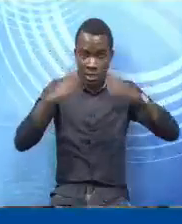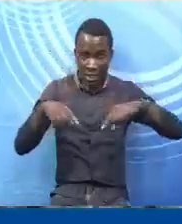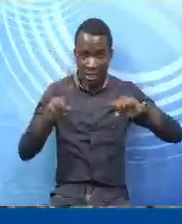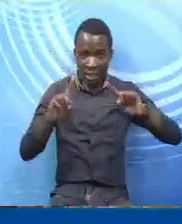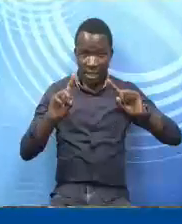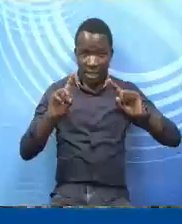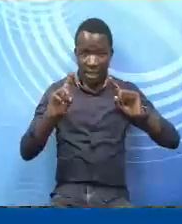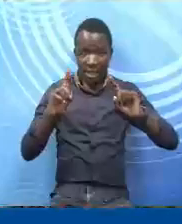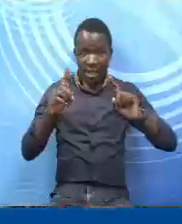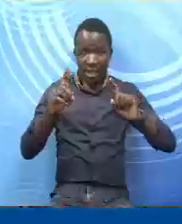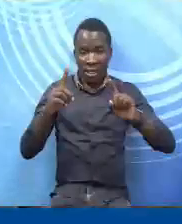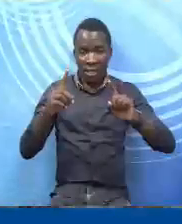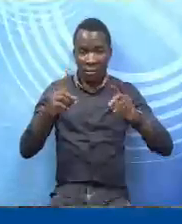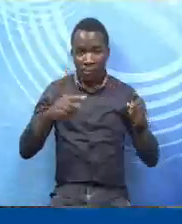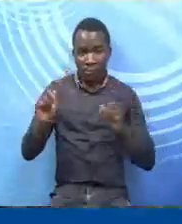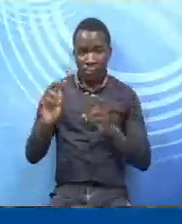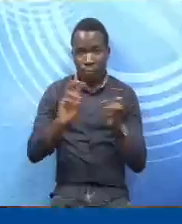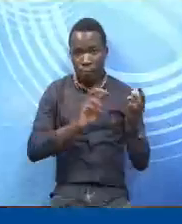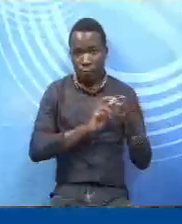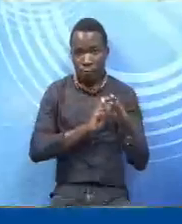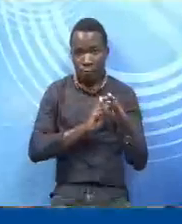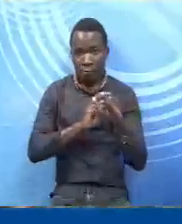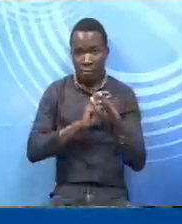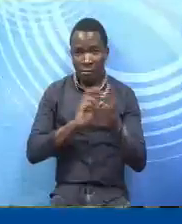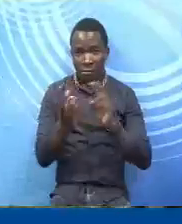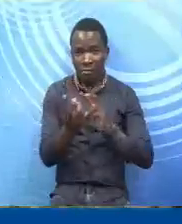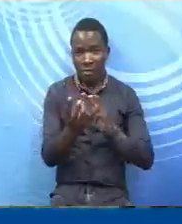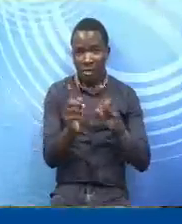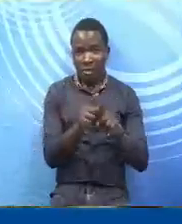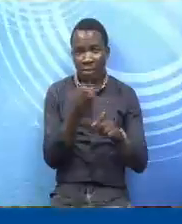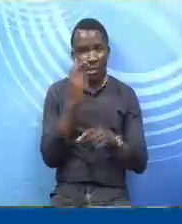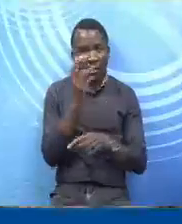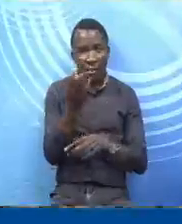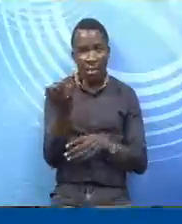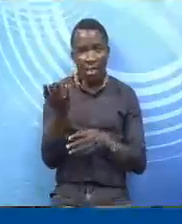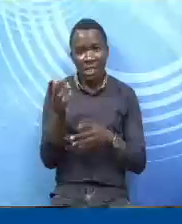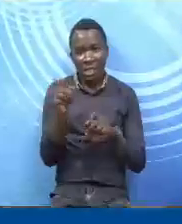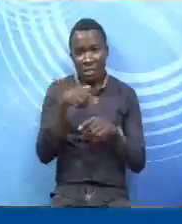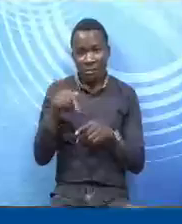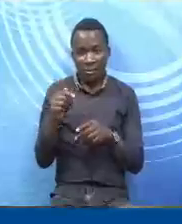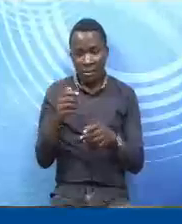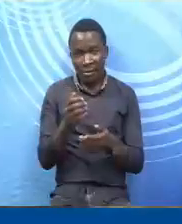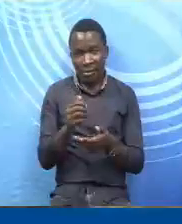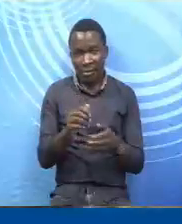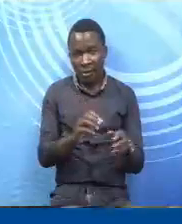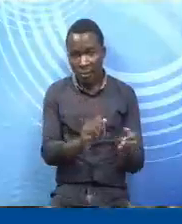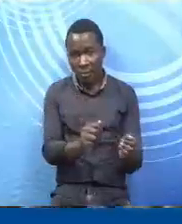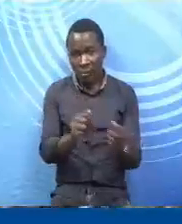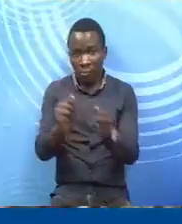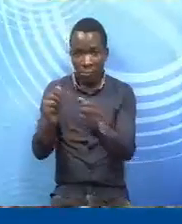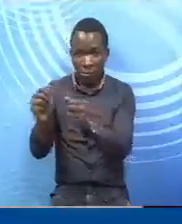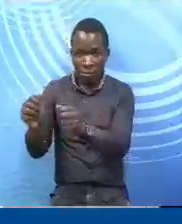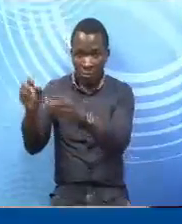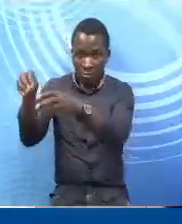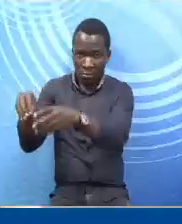nyine wara mu muhanda yari ihagaze kuko yari yitambitse mu muhanda na hari uyisanze n'abantu twe twayiteruye tuyegeza kuranduka yanga izindi